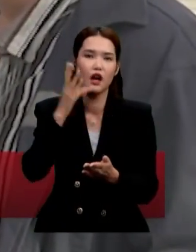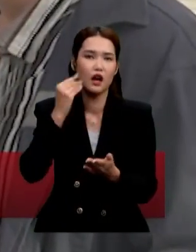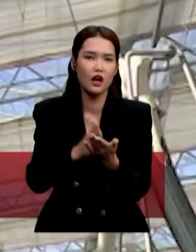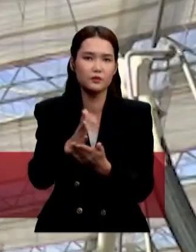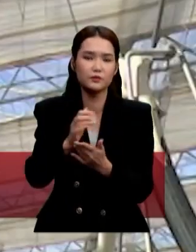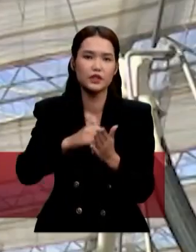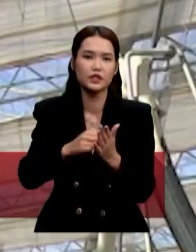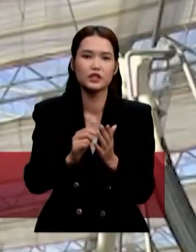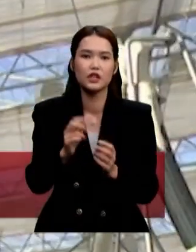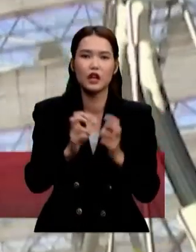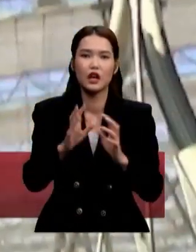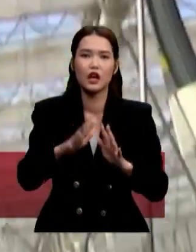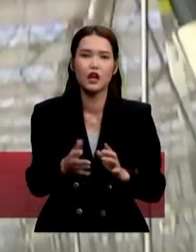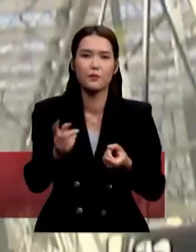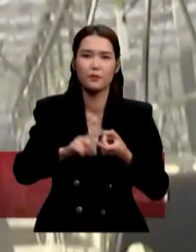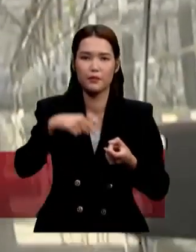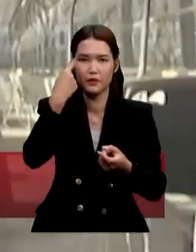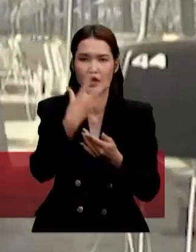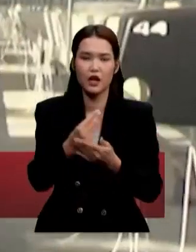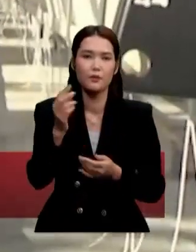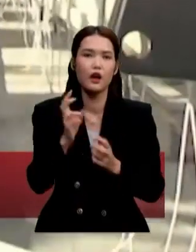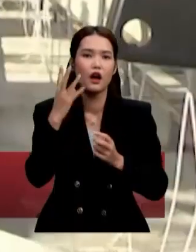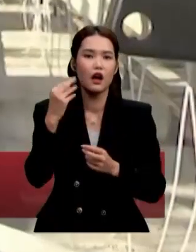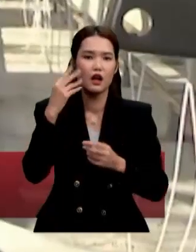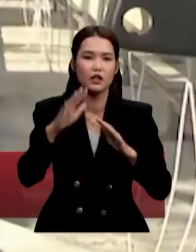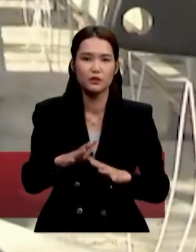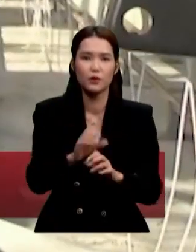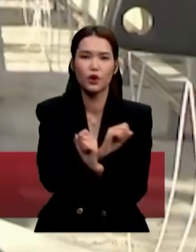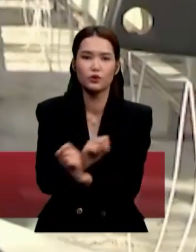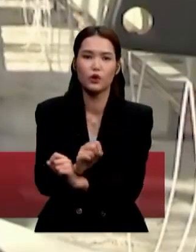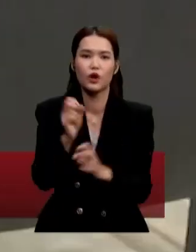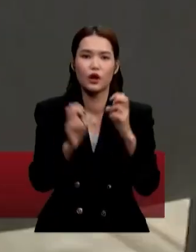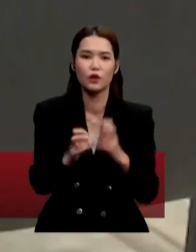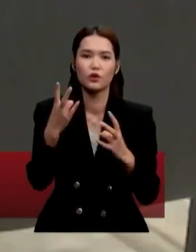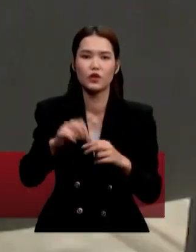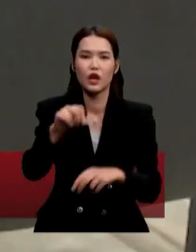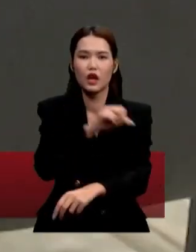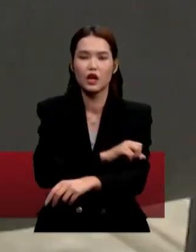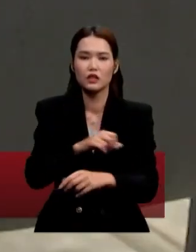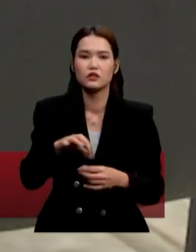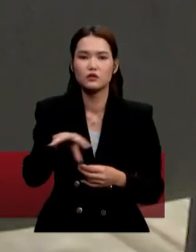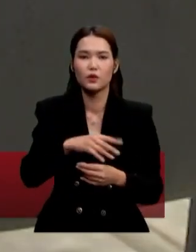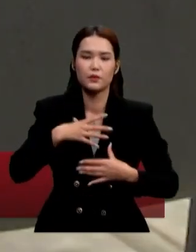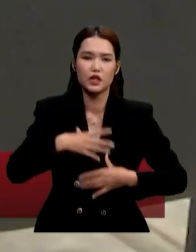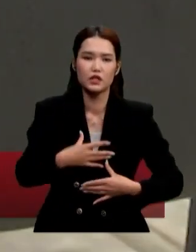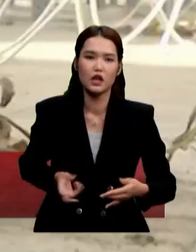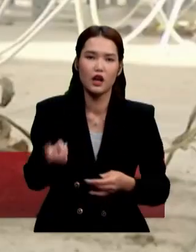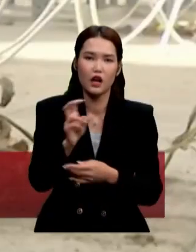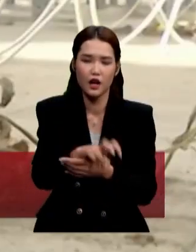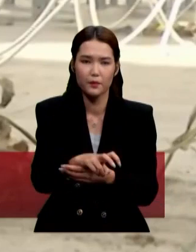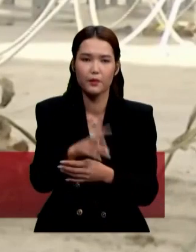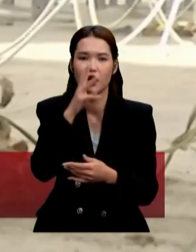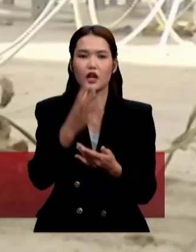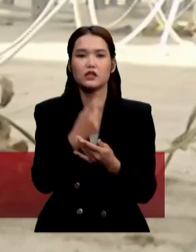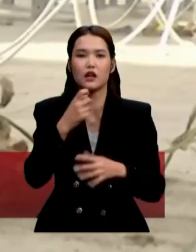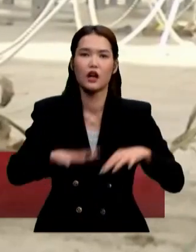кәсіпорынның ресми тіркелген жері Алматы қаласы. Енді кәсіпкермен соттасу үшін мыңнан аса шақырым сапар шегуге тура келеді. Онсыз да жалақыға жармай